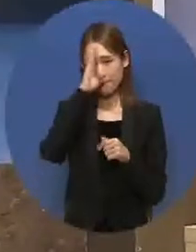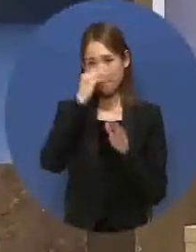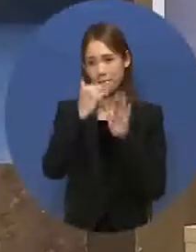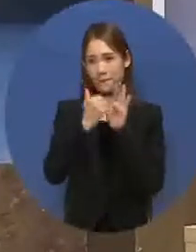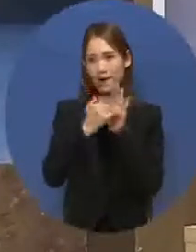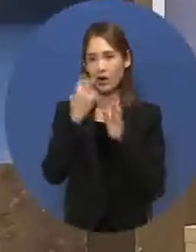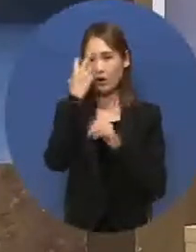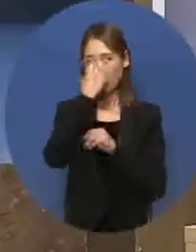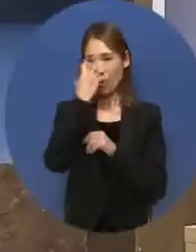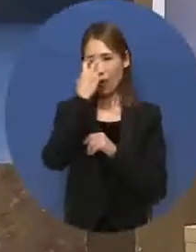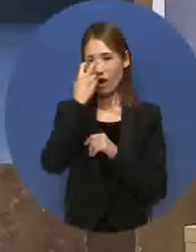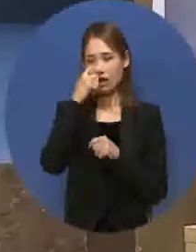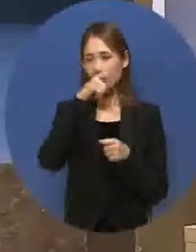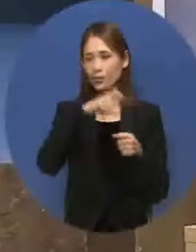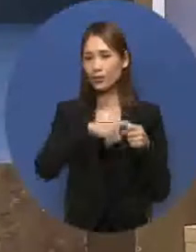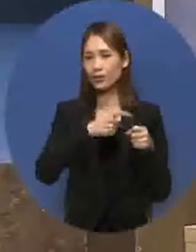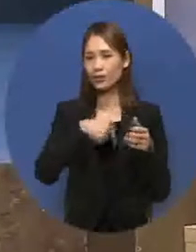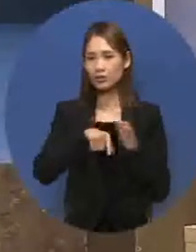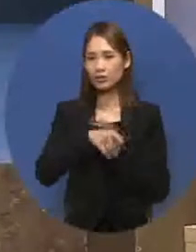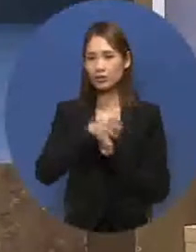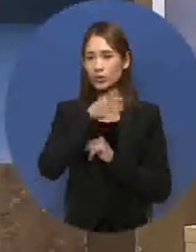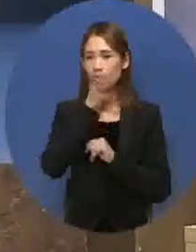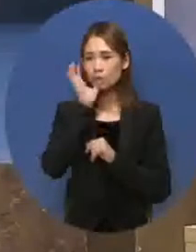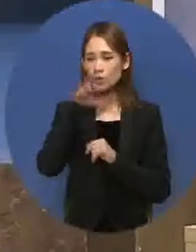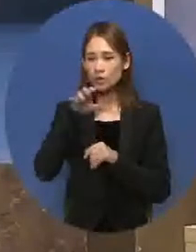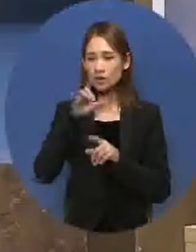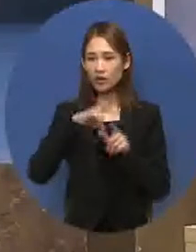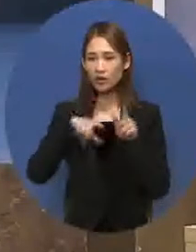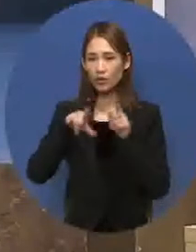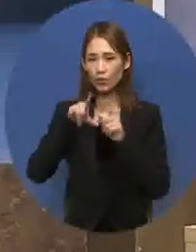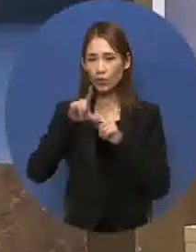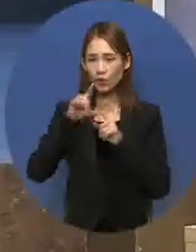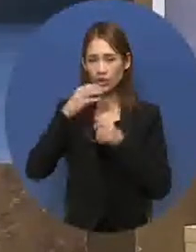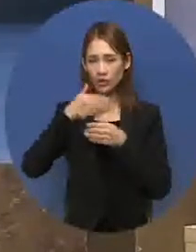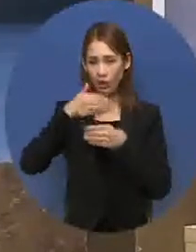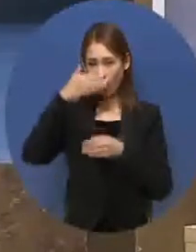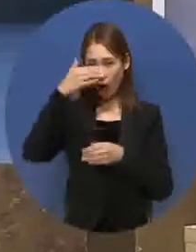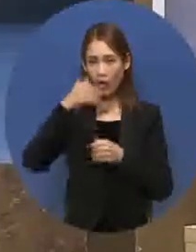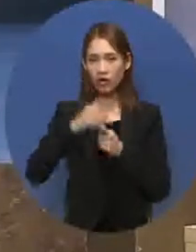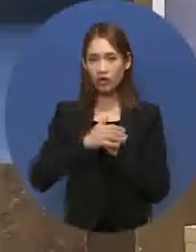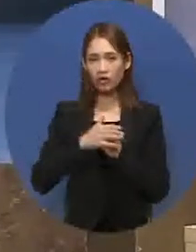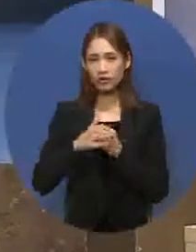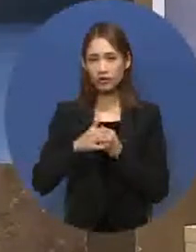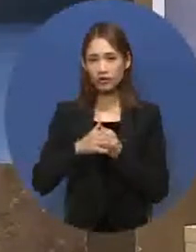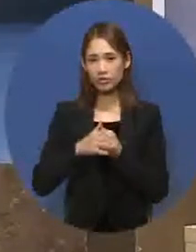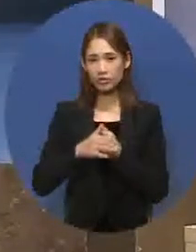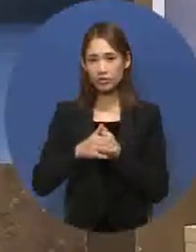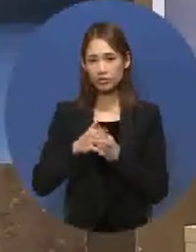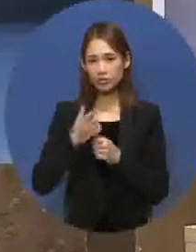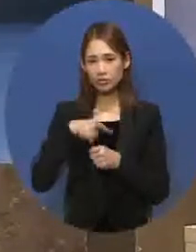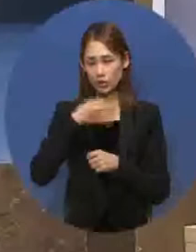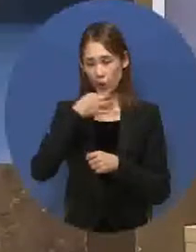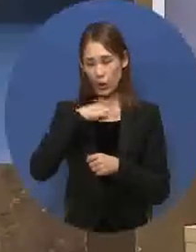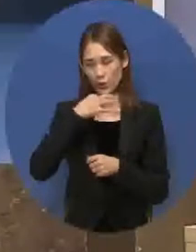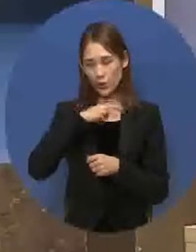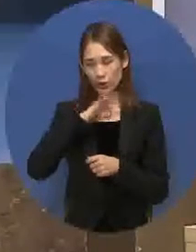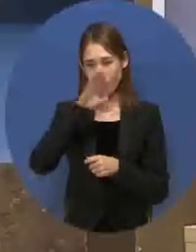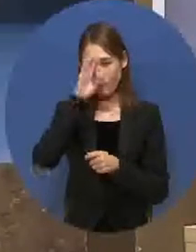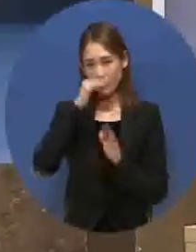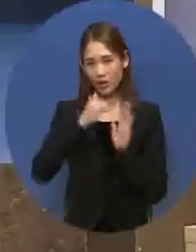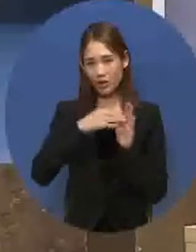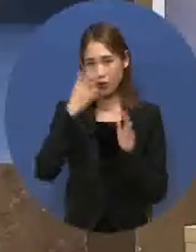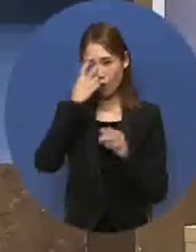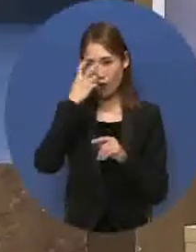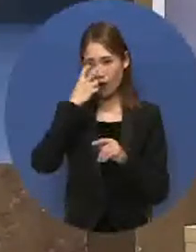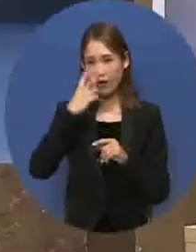관리를 위해서는 예. 어떻게 보면 또 경로당을 열어서 좀 효율적으로 네, 예, 이 예. 방역에 대해서 관리를 할 수 있는